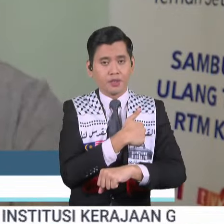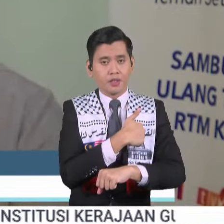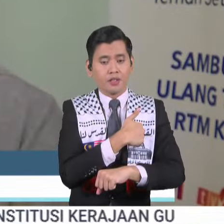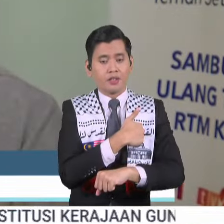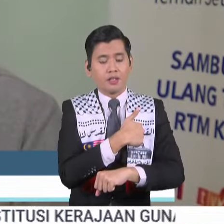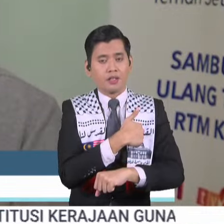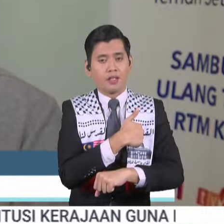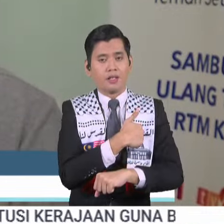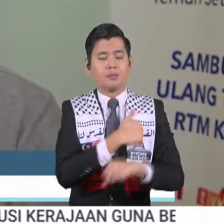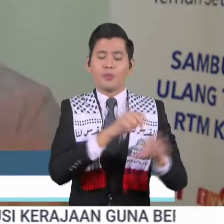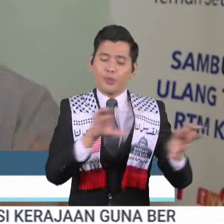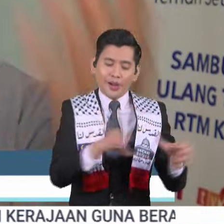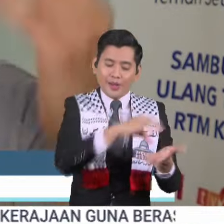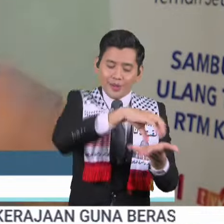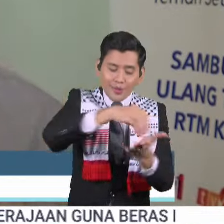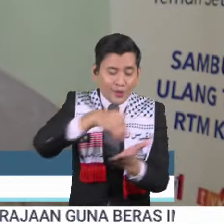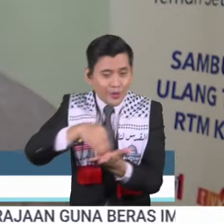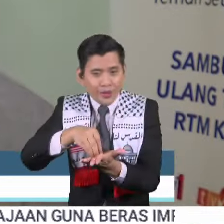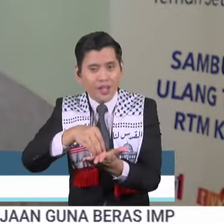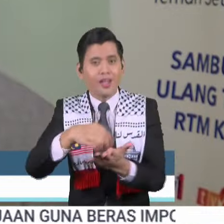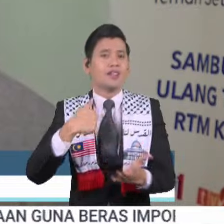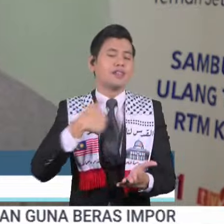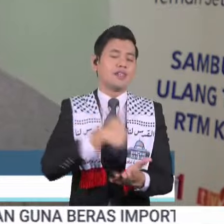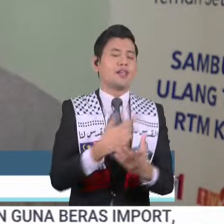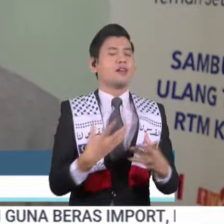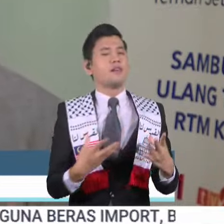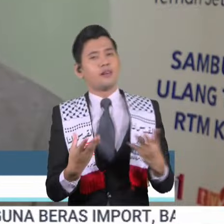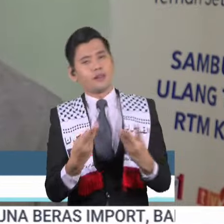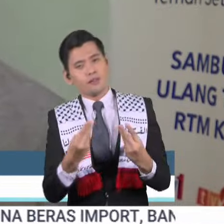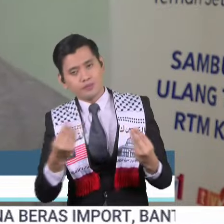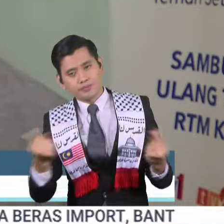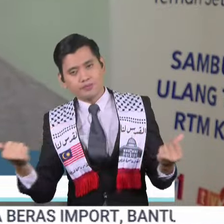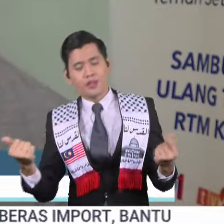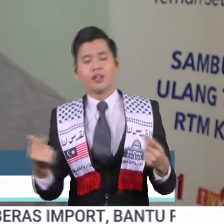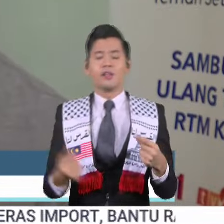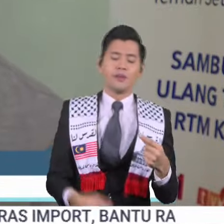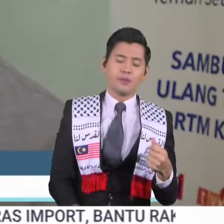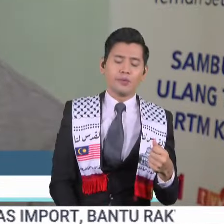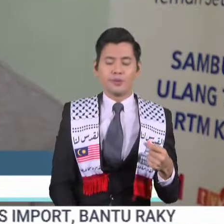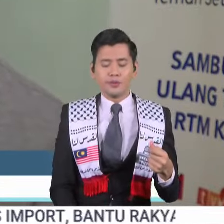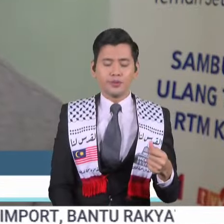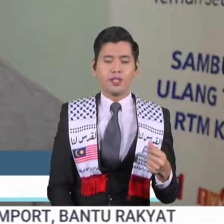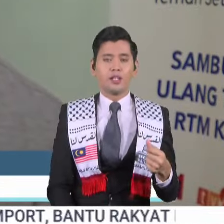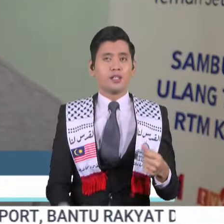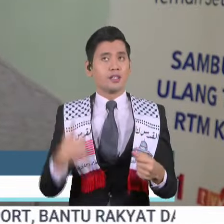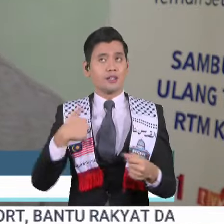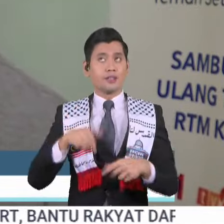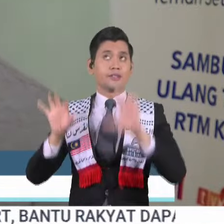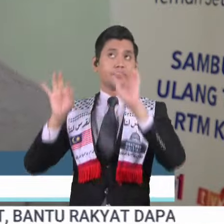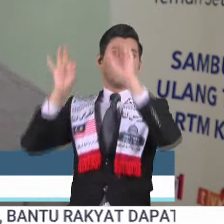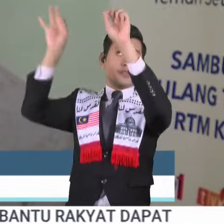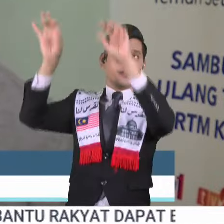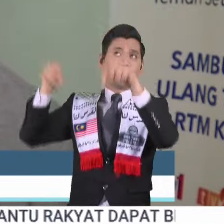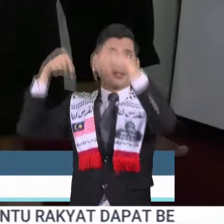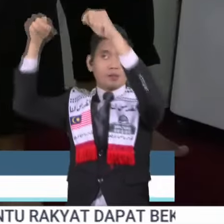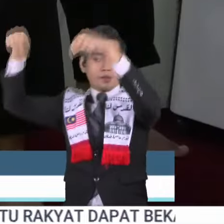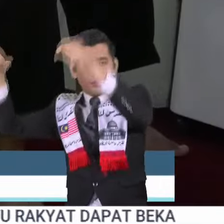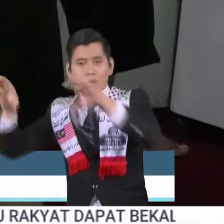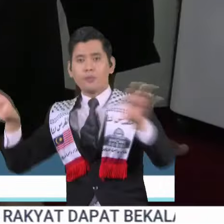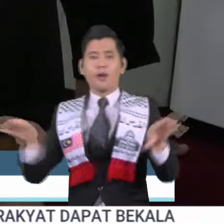duk isi kuih semprit, berzikirlah kan. Dalam duk gantung langsir kan,